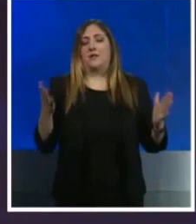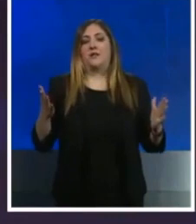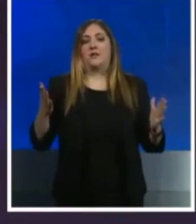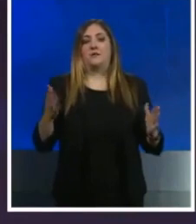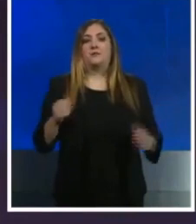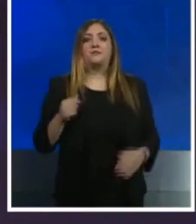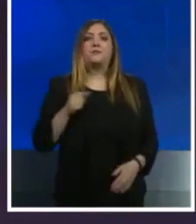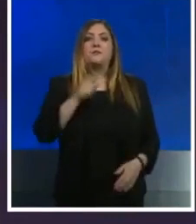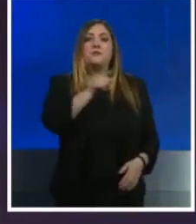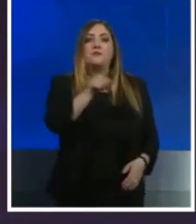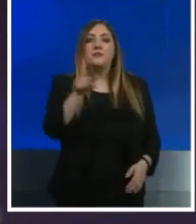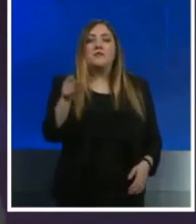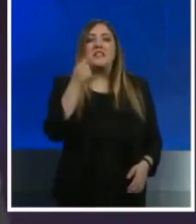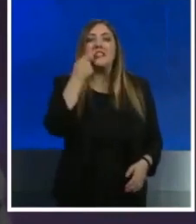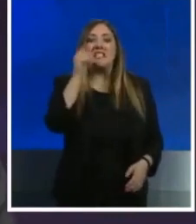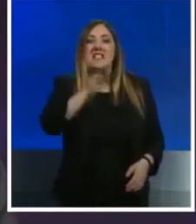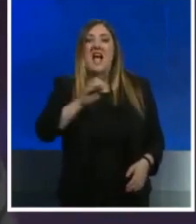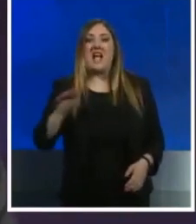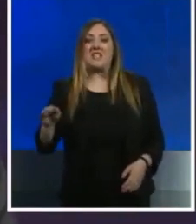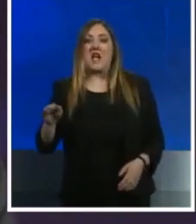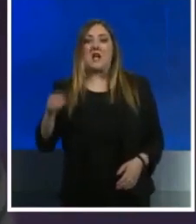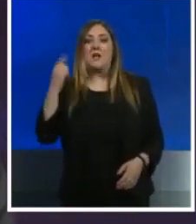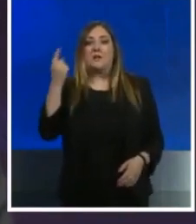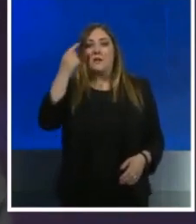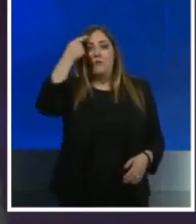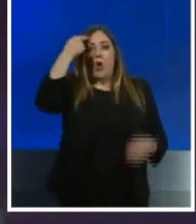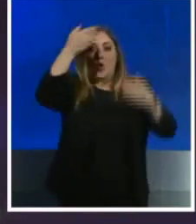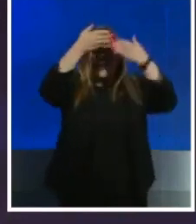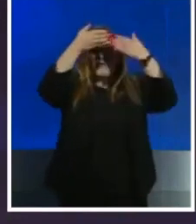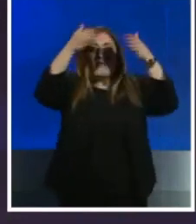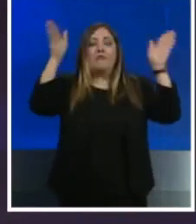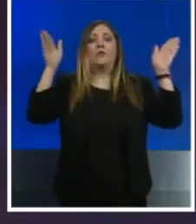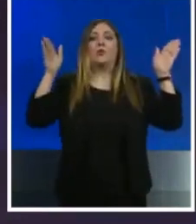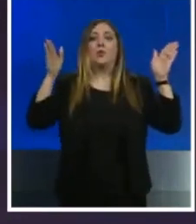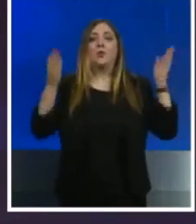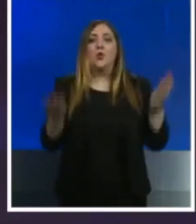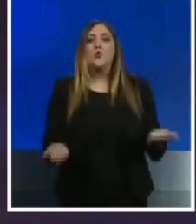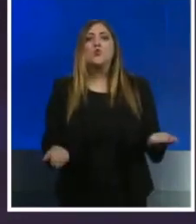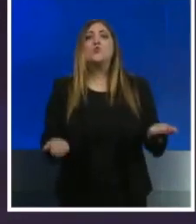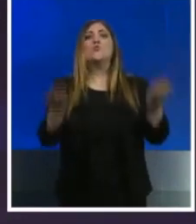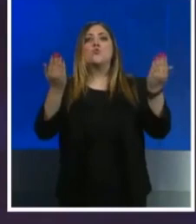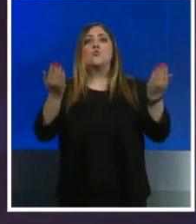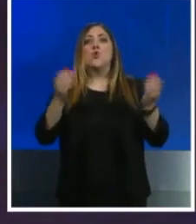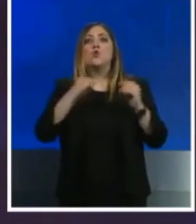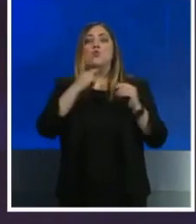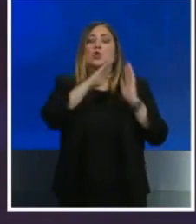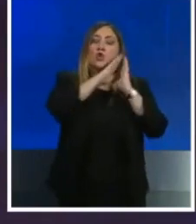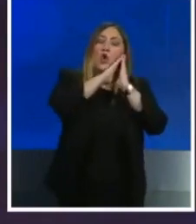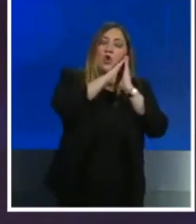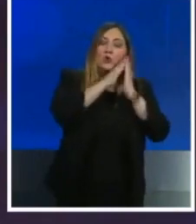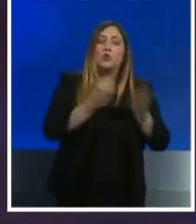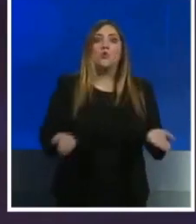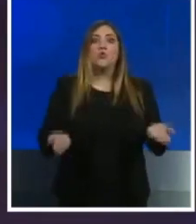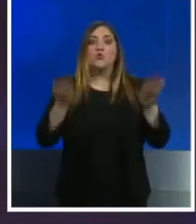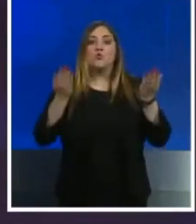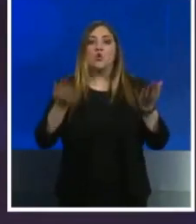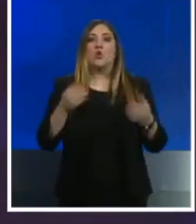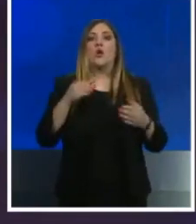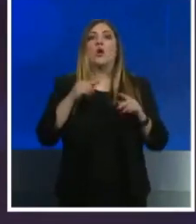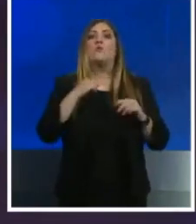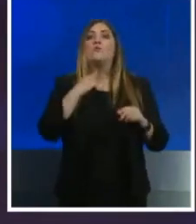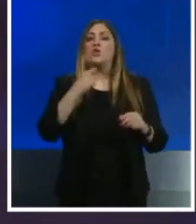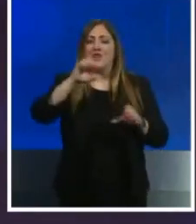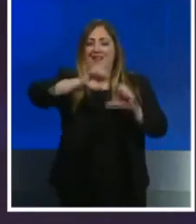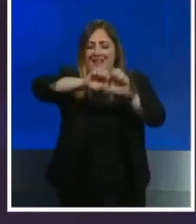l-innista vizjoni inħedġiġu mi-qummu min-diklapatija dwar il-irda tal